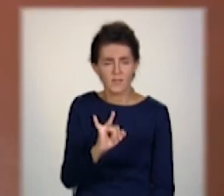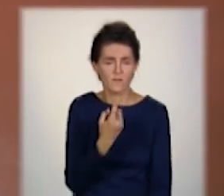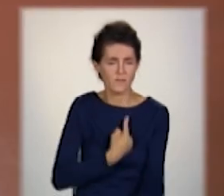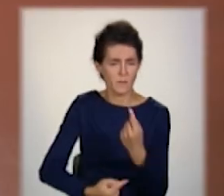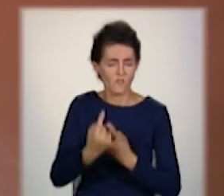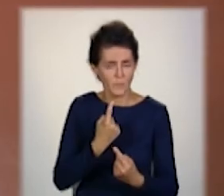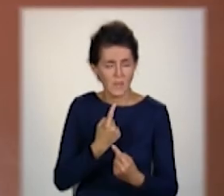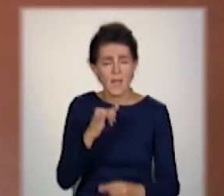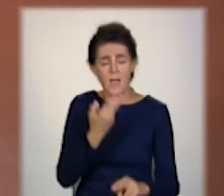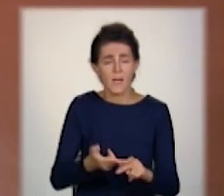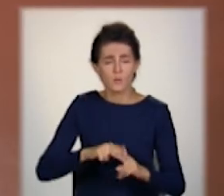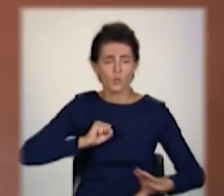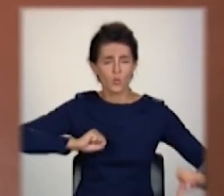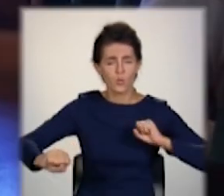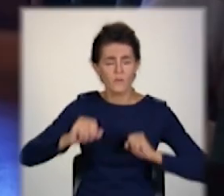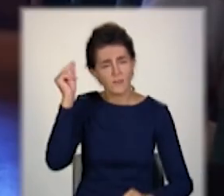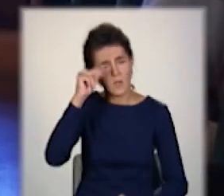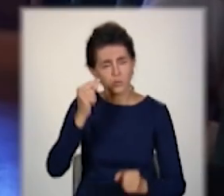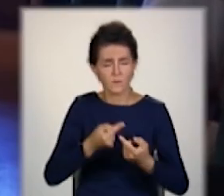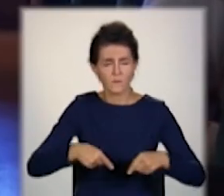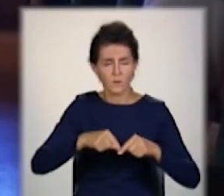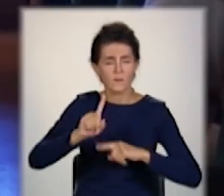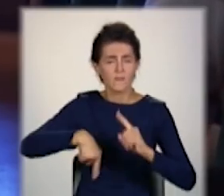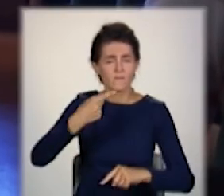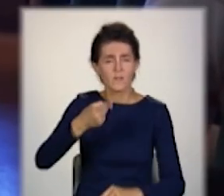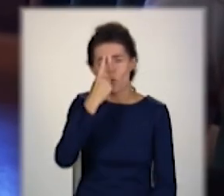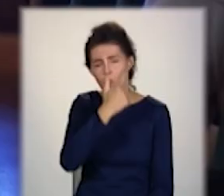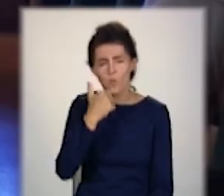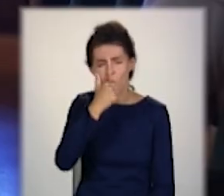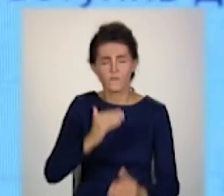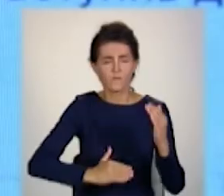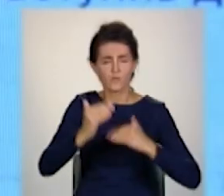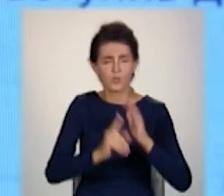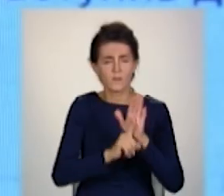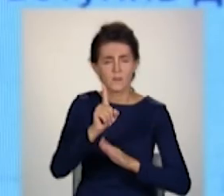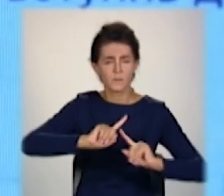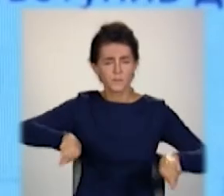взаємовигідним. За словами керівника навчального закладу, наступного року ВИШ розпочне